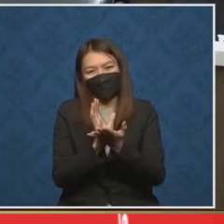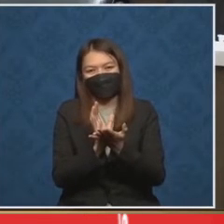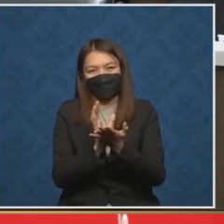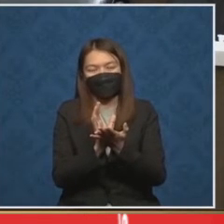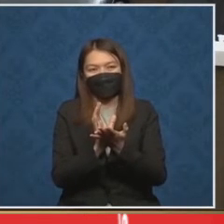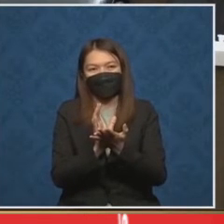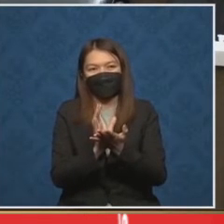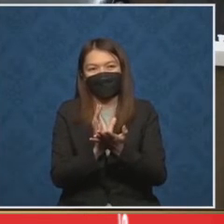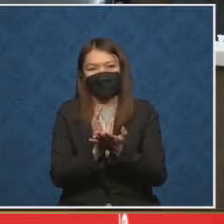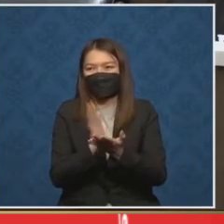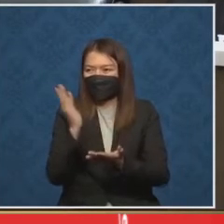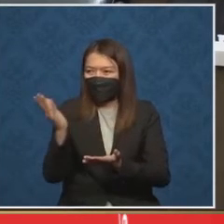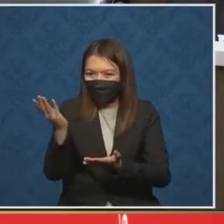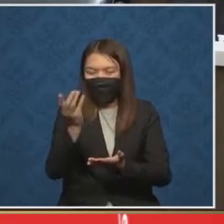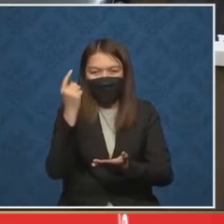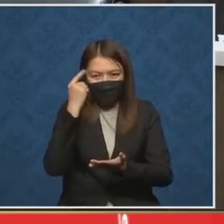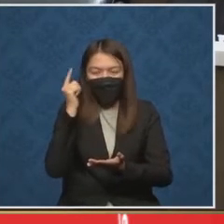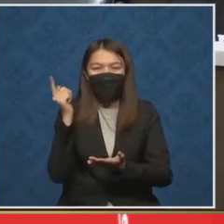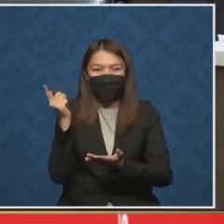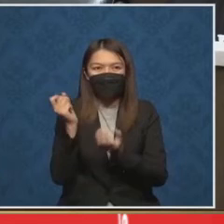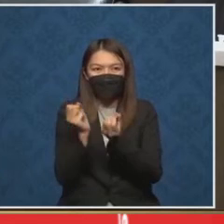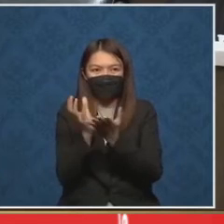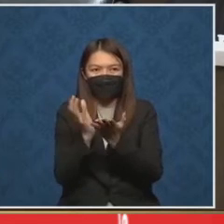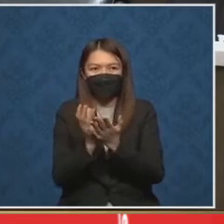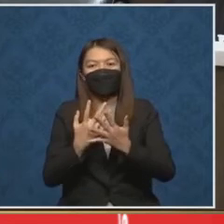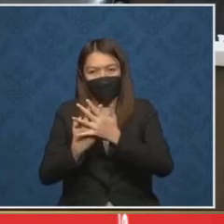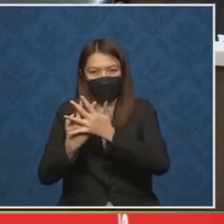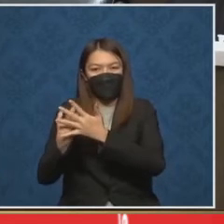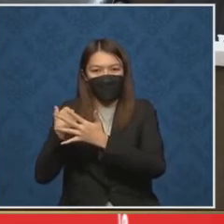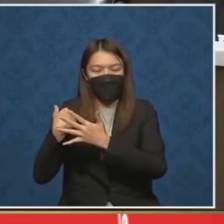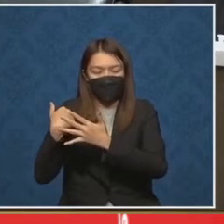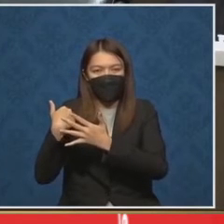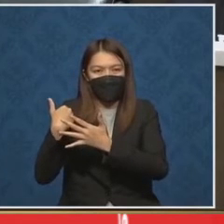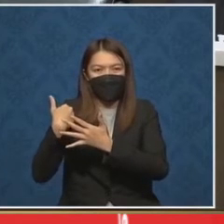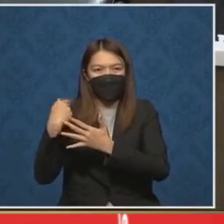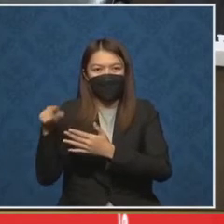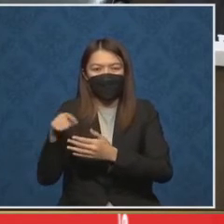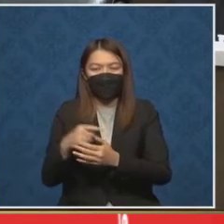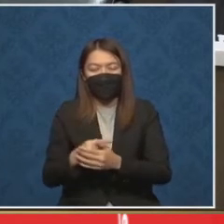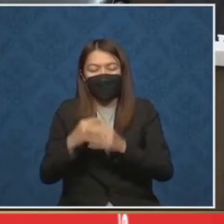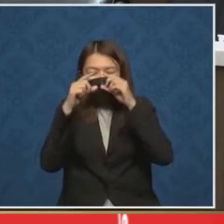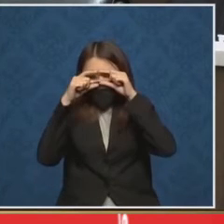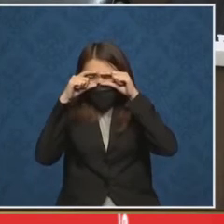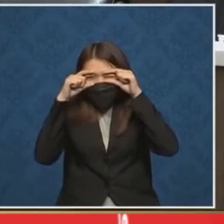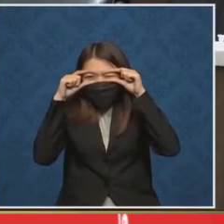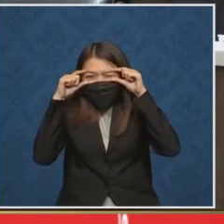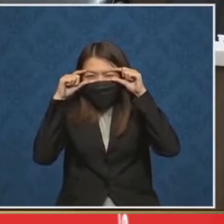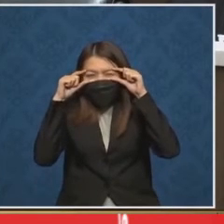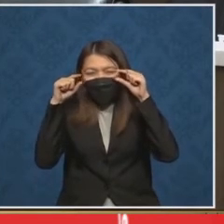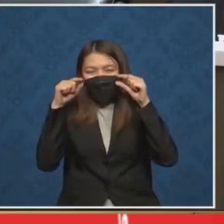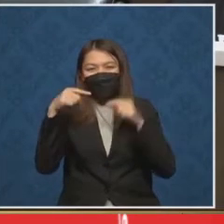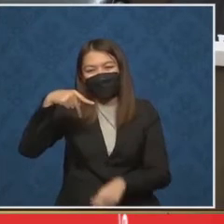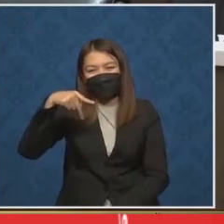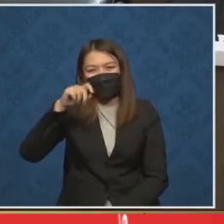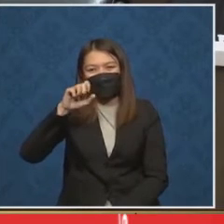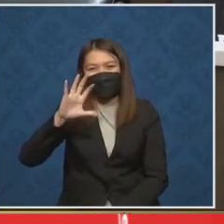จะพูดหลายท่านเพราะบางท่านเนี่ยติดคุกด้วยบางท่านถูกมัดตาคุณพิชัยเนี่ยเล่าให้ผ